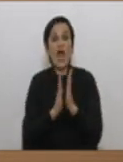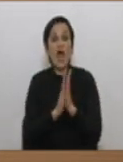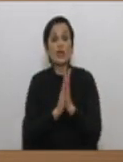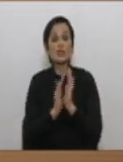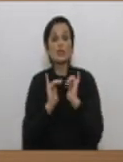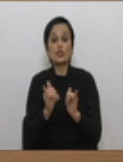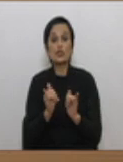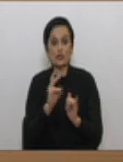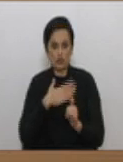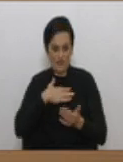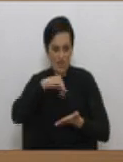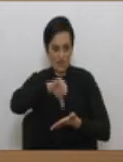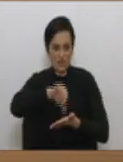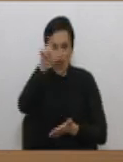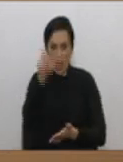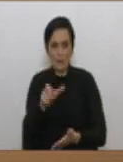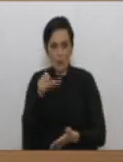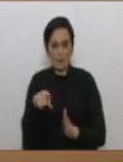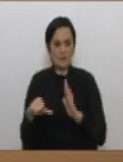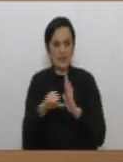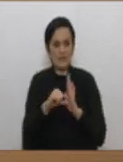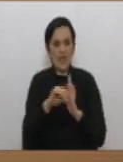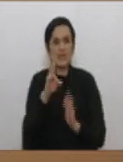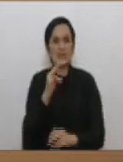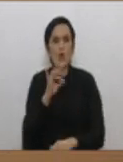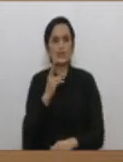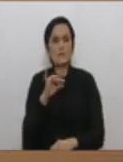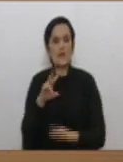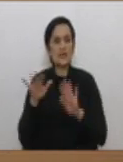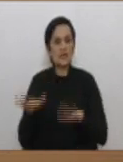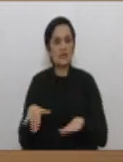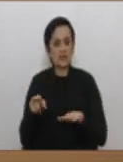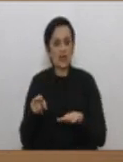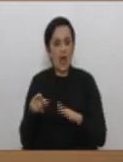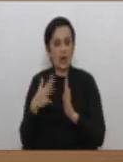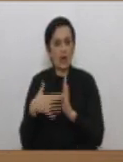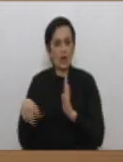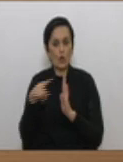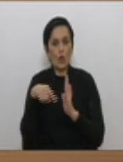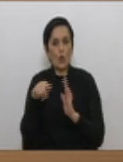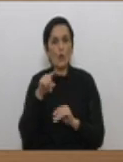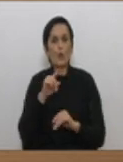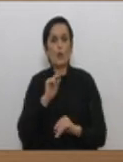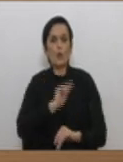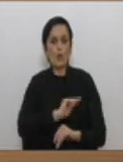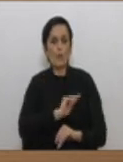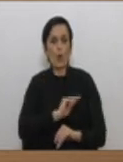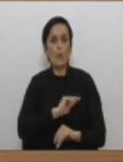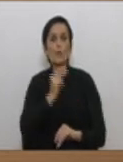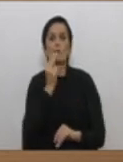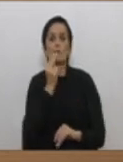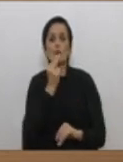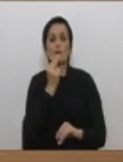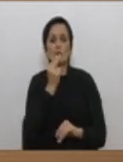chven tsaromadgenels adamians romelis gvekhmareboda ninotsmindashi mushaobdas dasum sursatis